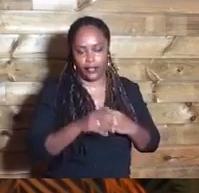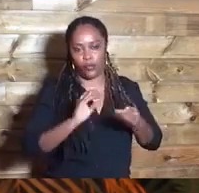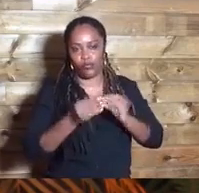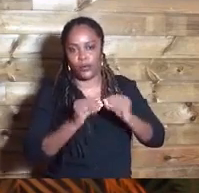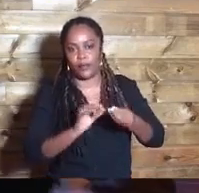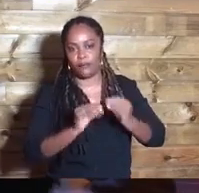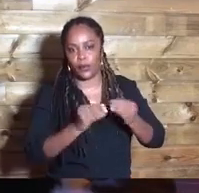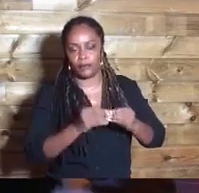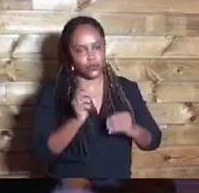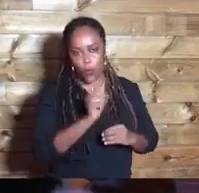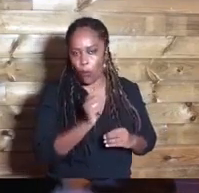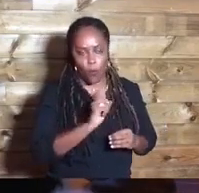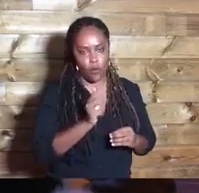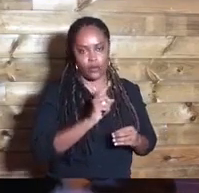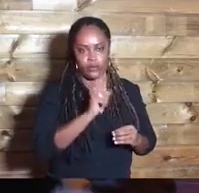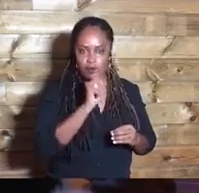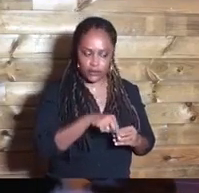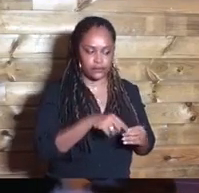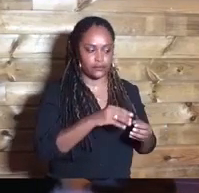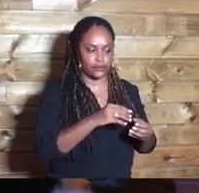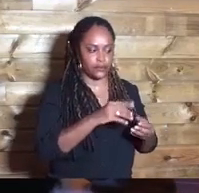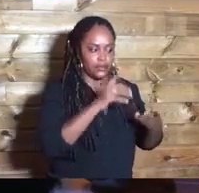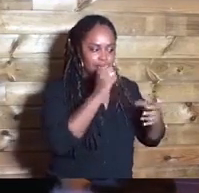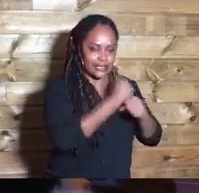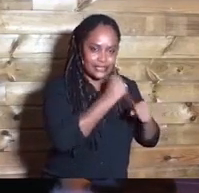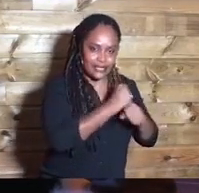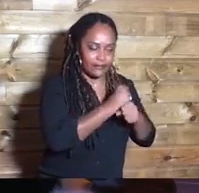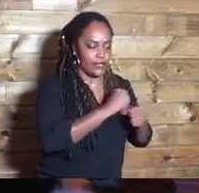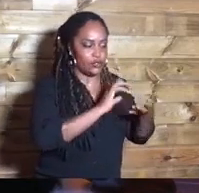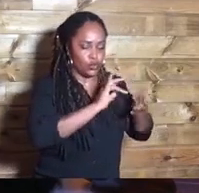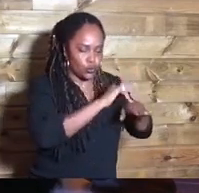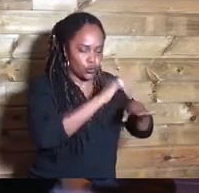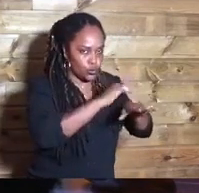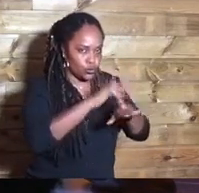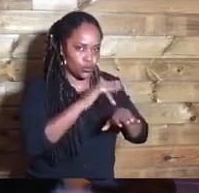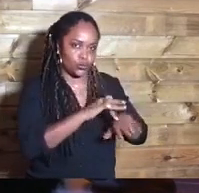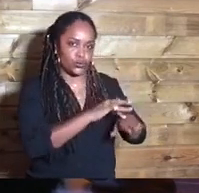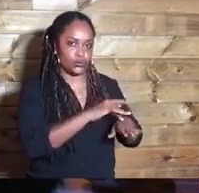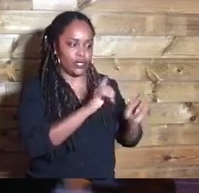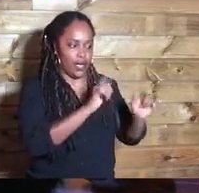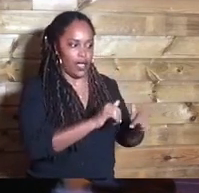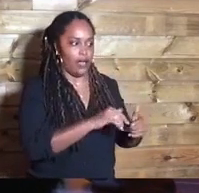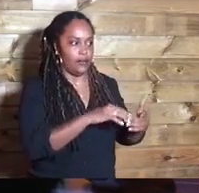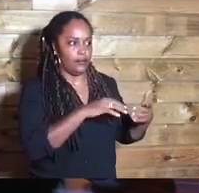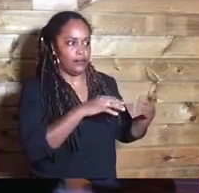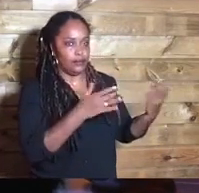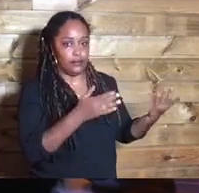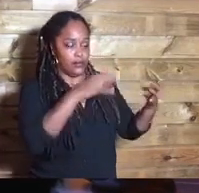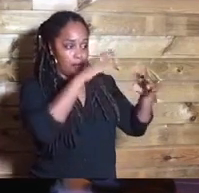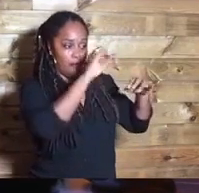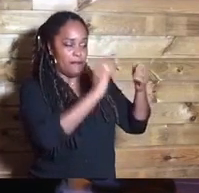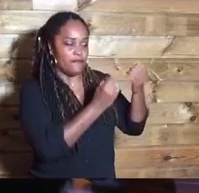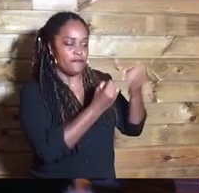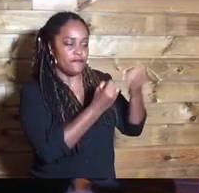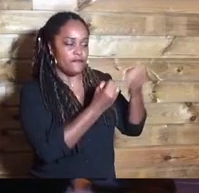c'est l'irrigation, etc. Donc, il faut nous aussi apprendre à travailler avec biodiversité en nous. Dans le pays, nous avons des plantes qui sont capables de supporter la sécheresse. En nous